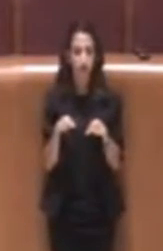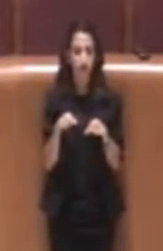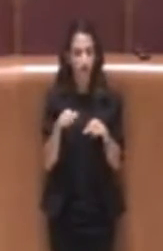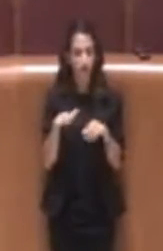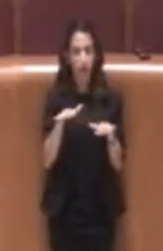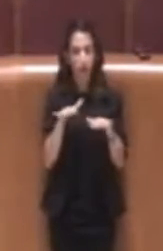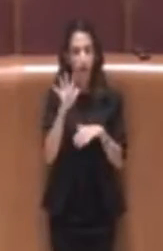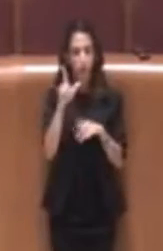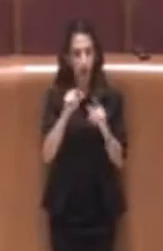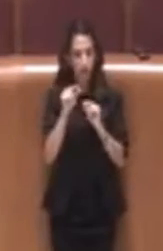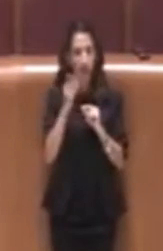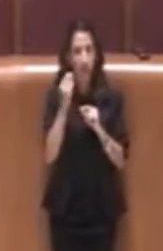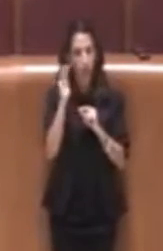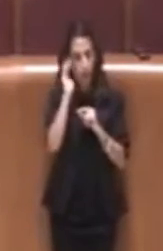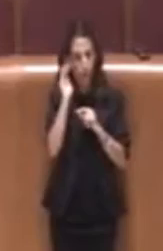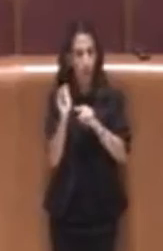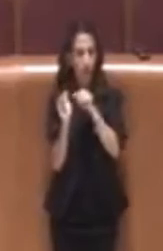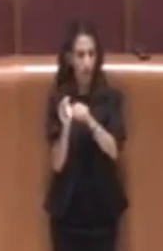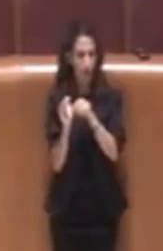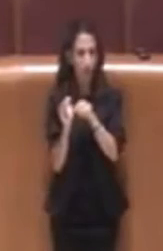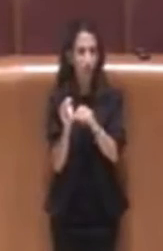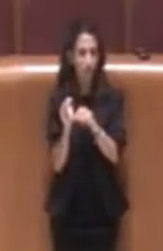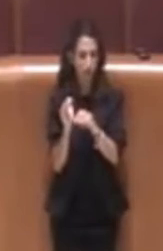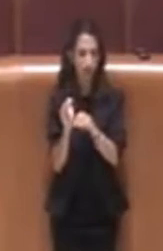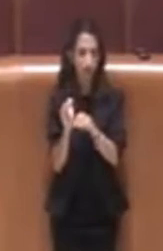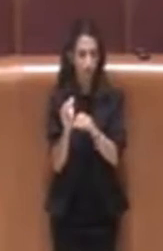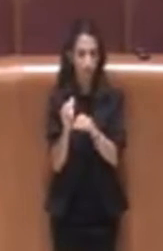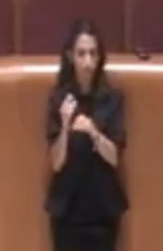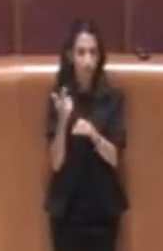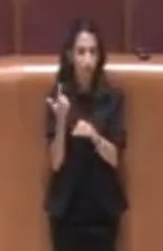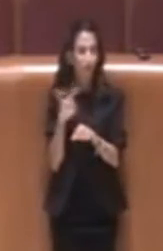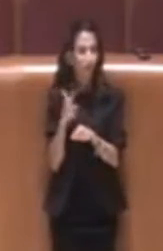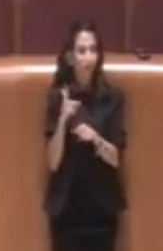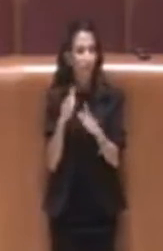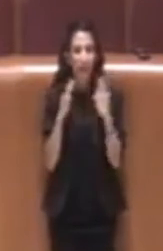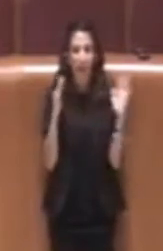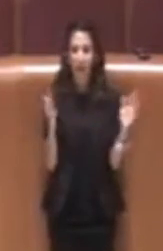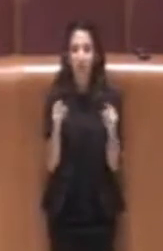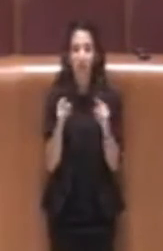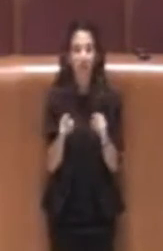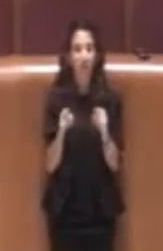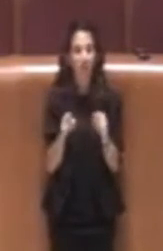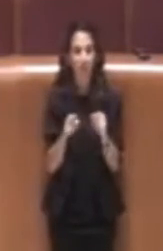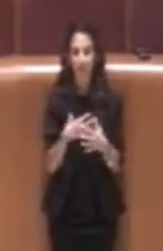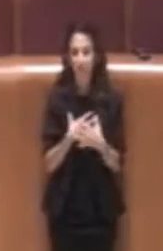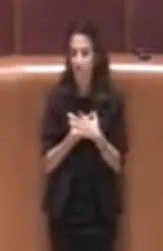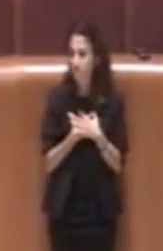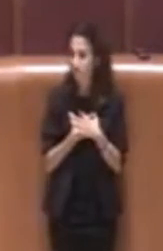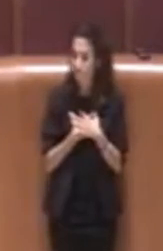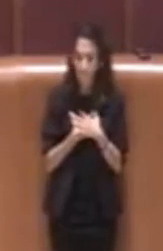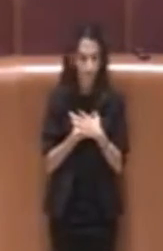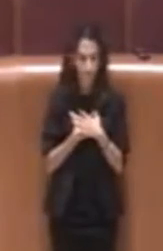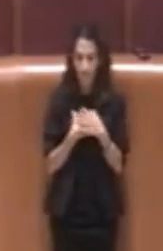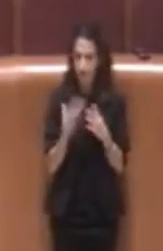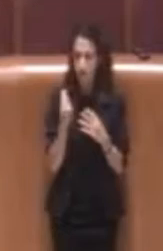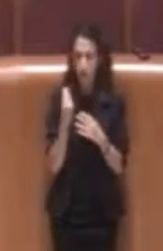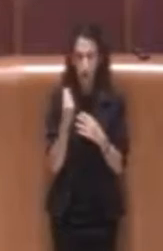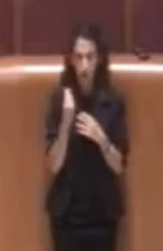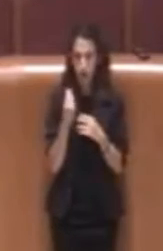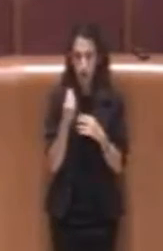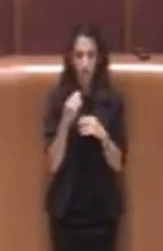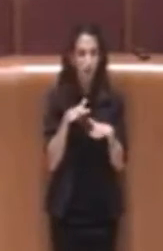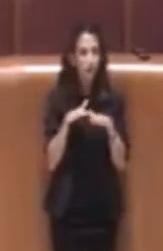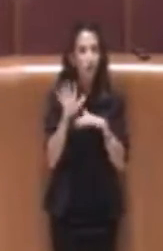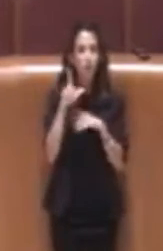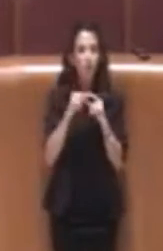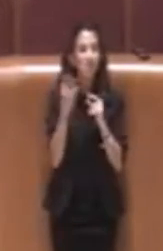Stelle. È una delle stelle l'ambiente, è un qualcosa che noi ce l'abbiamo da quando è nato il Movimento